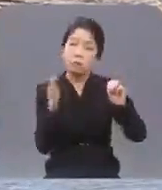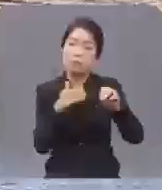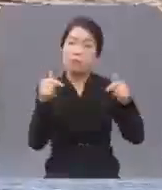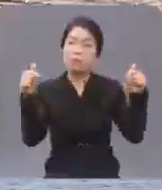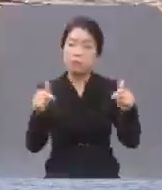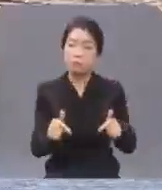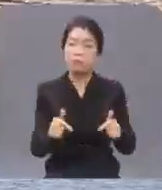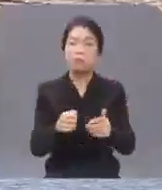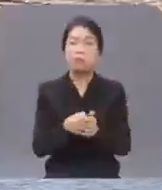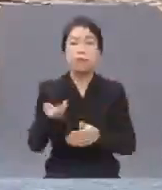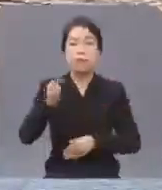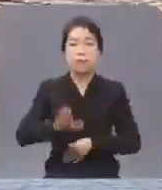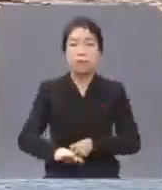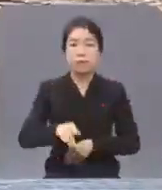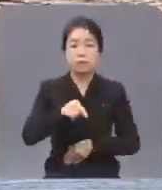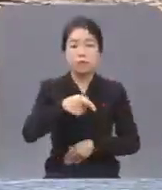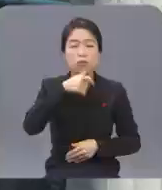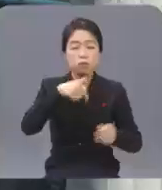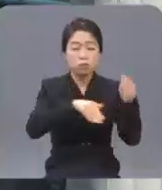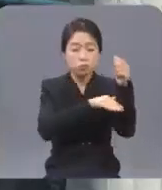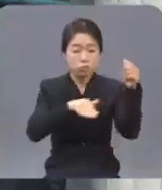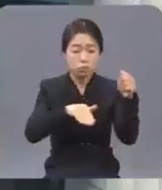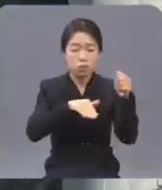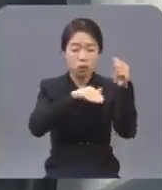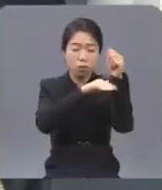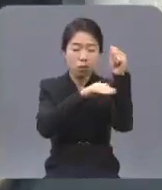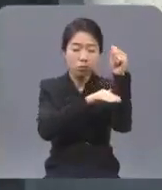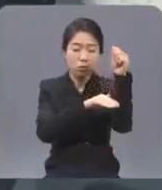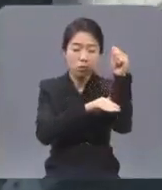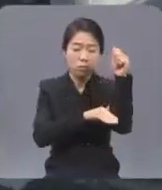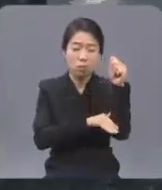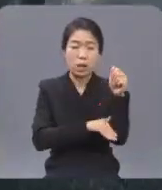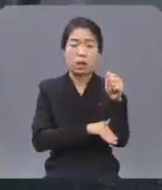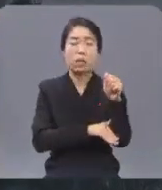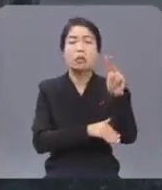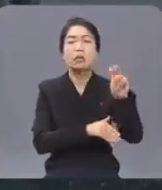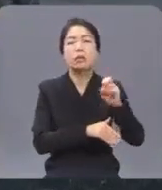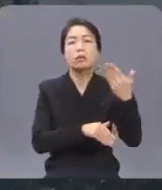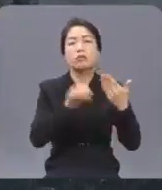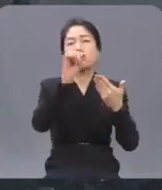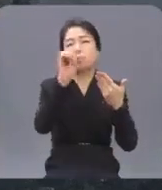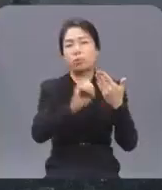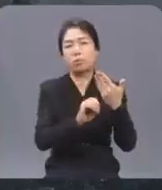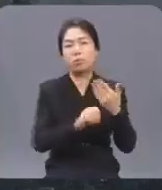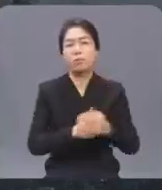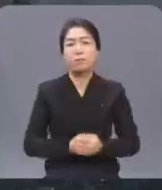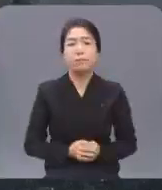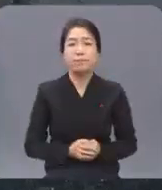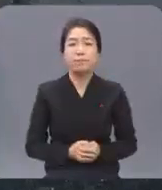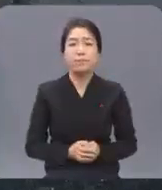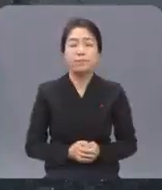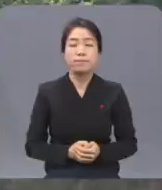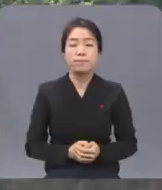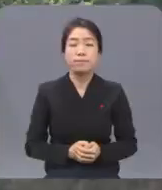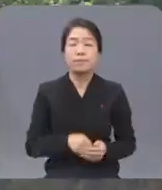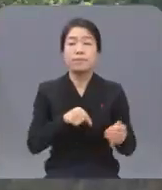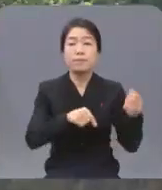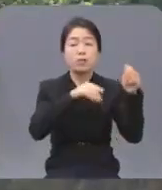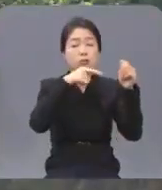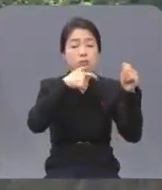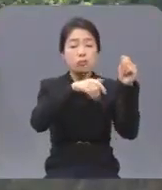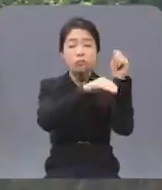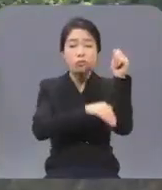겁니다. 그런데도 동복호 저수율은 계속 낮아져 29%대까지 낮아졌습니다. 동복호